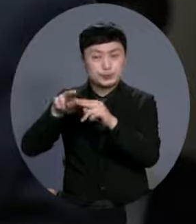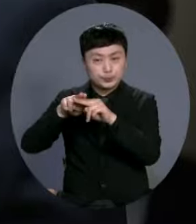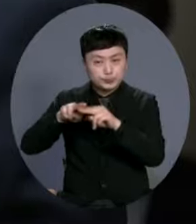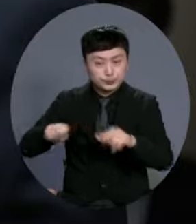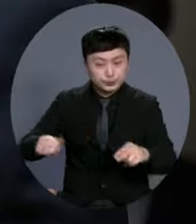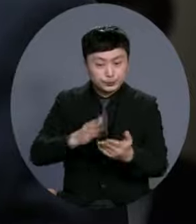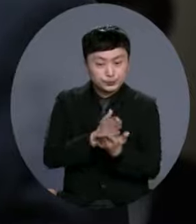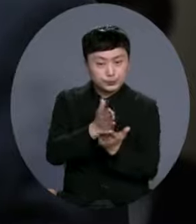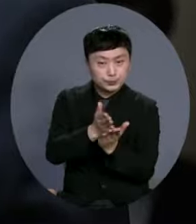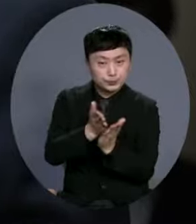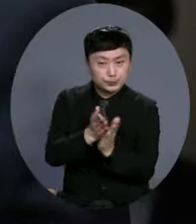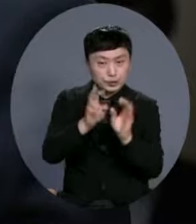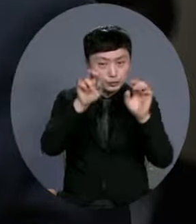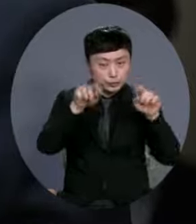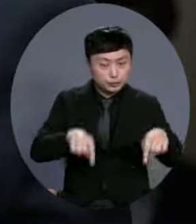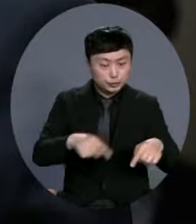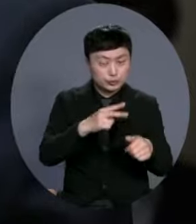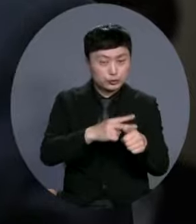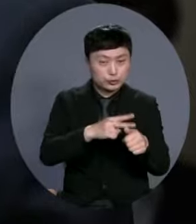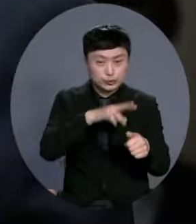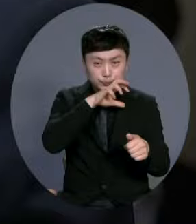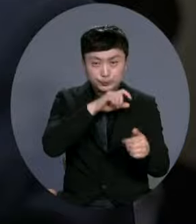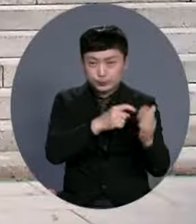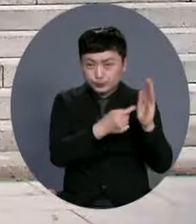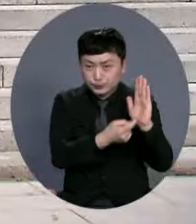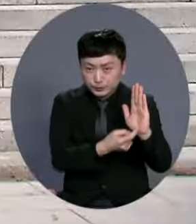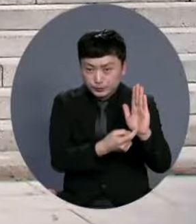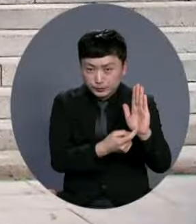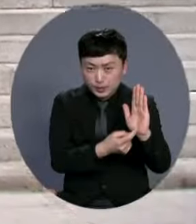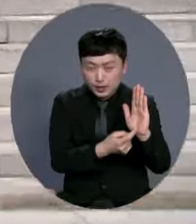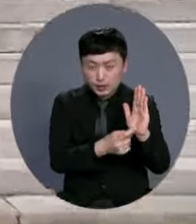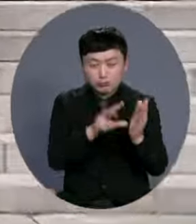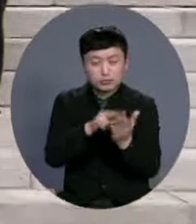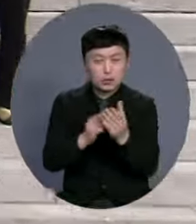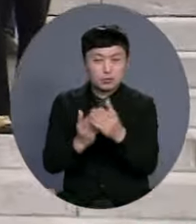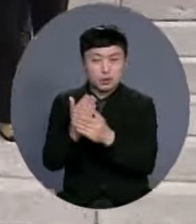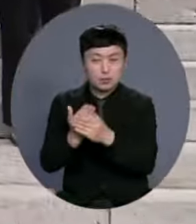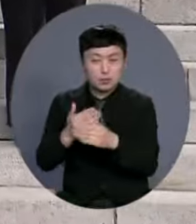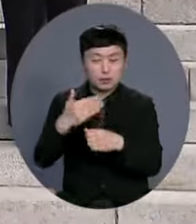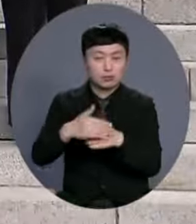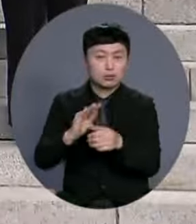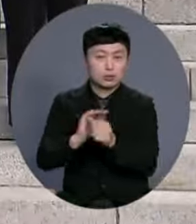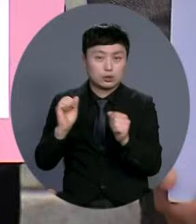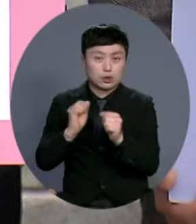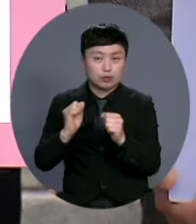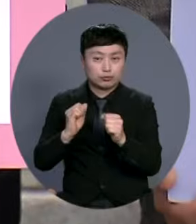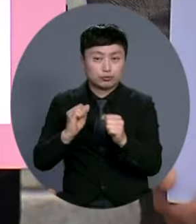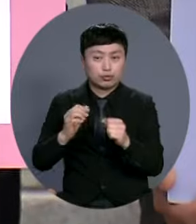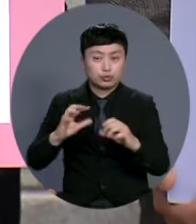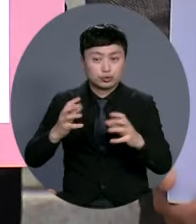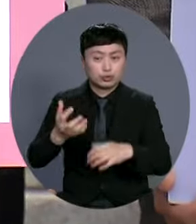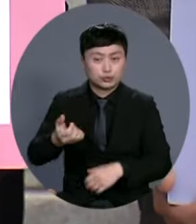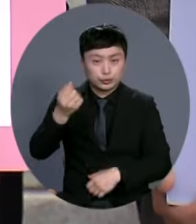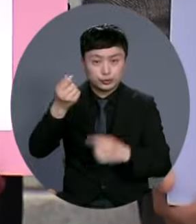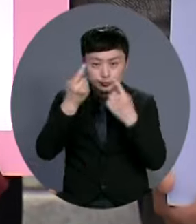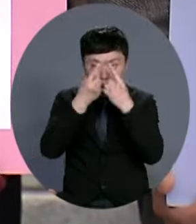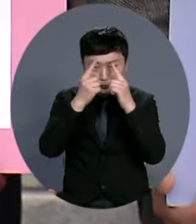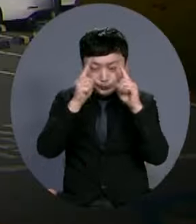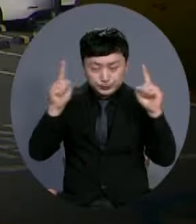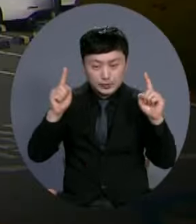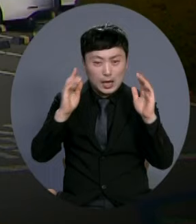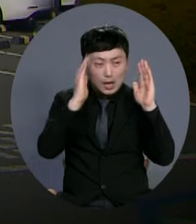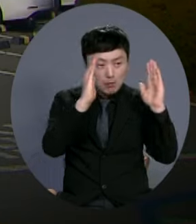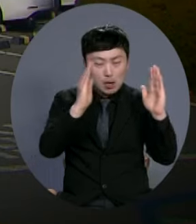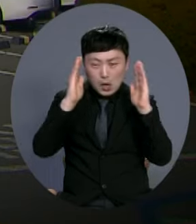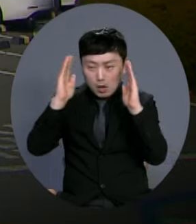무전공 확대에 따른 교수들의 집단 반발까지 대구 경북을 대표하는 거점 국립대인 경북대가 방향을 읽고